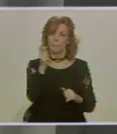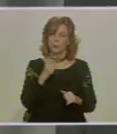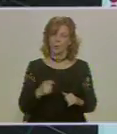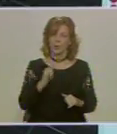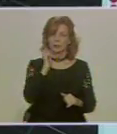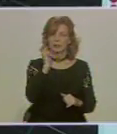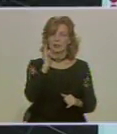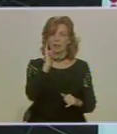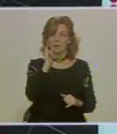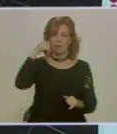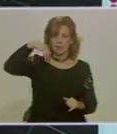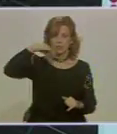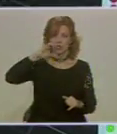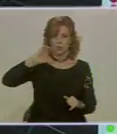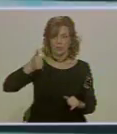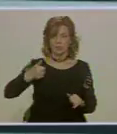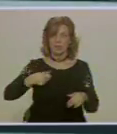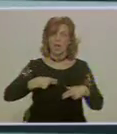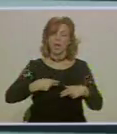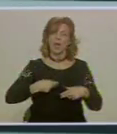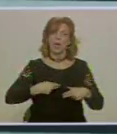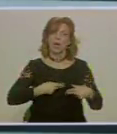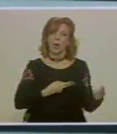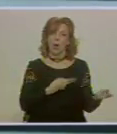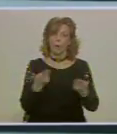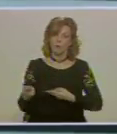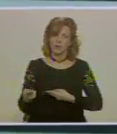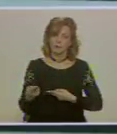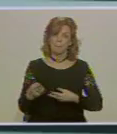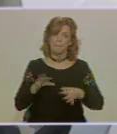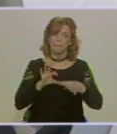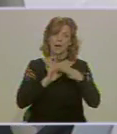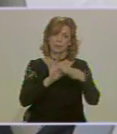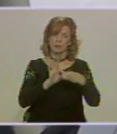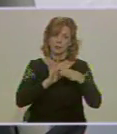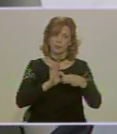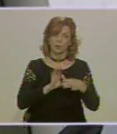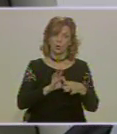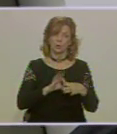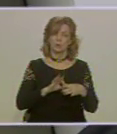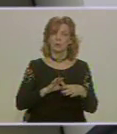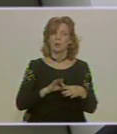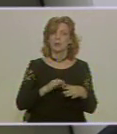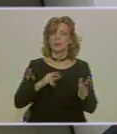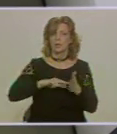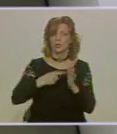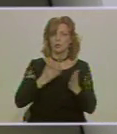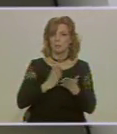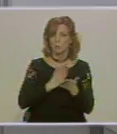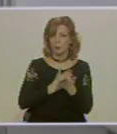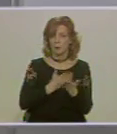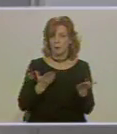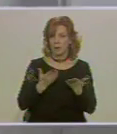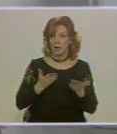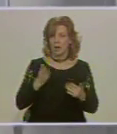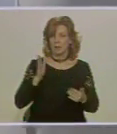oferim comunității, să oferim partenerilor din mediul social soluții pentru problemele pe care le au ei în